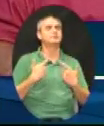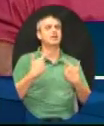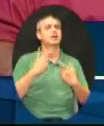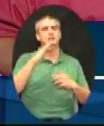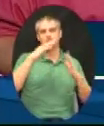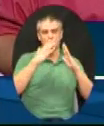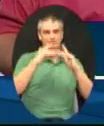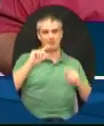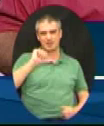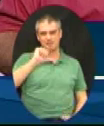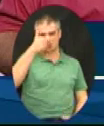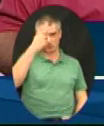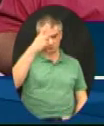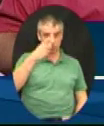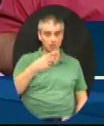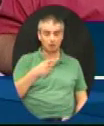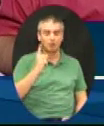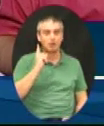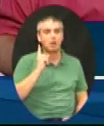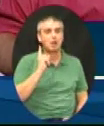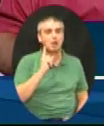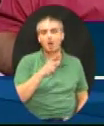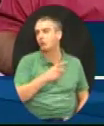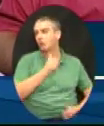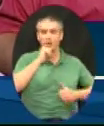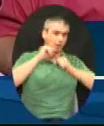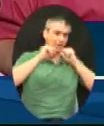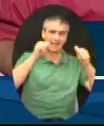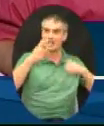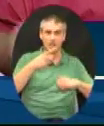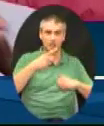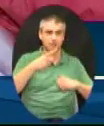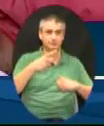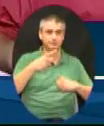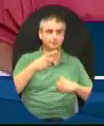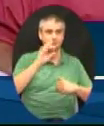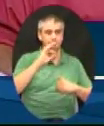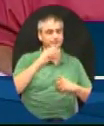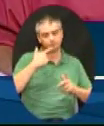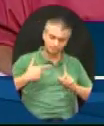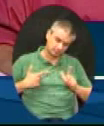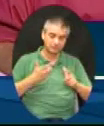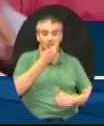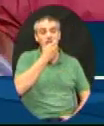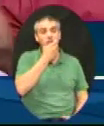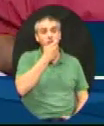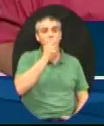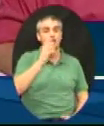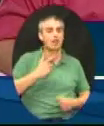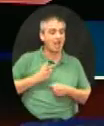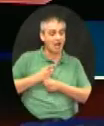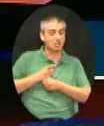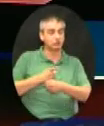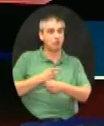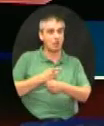מה שככה מלחמת לבנון הראשונה, וקראו את הקריאה של הקריאה לקרב בקשר חוט של חיל